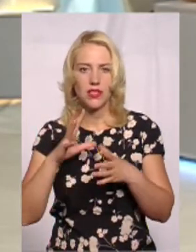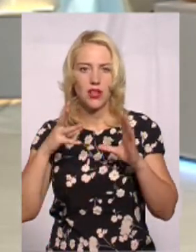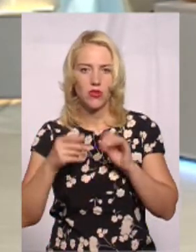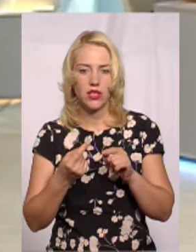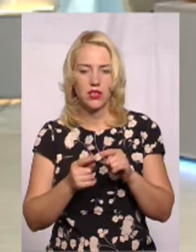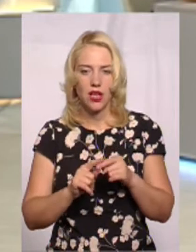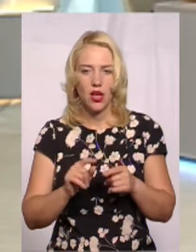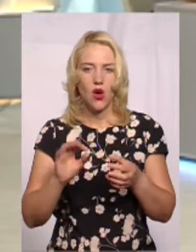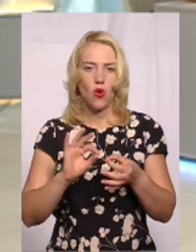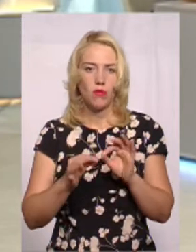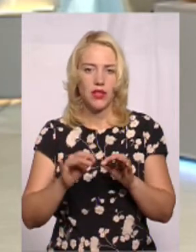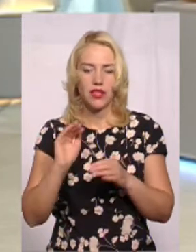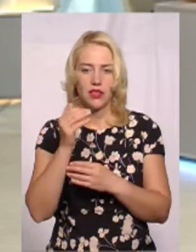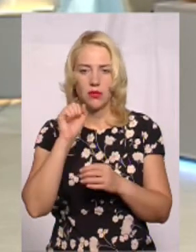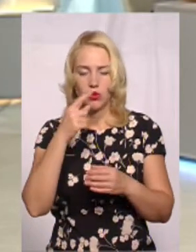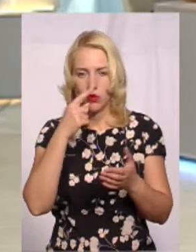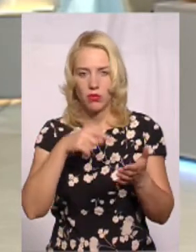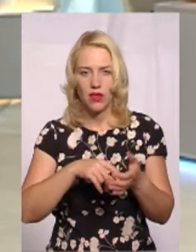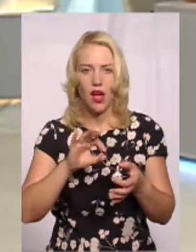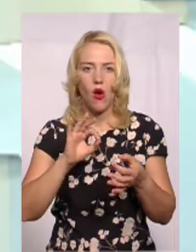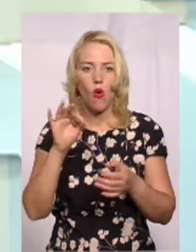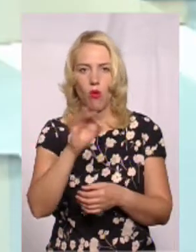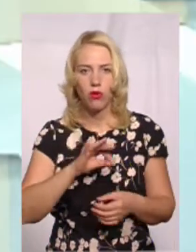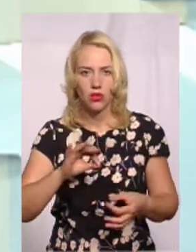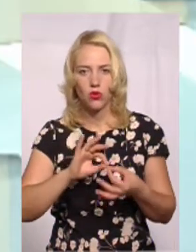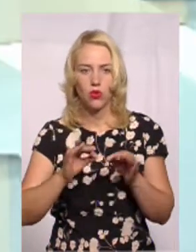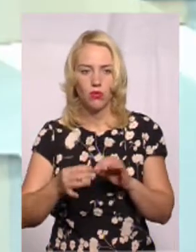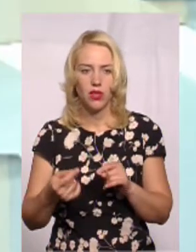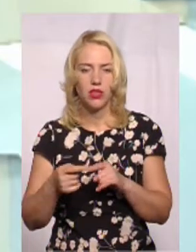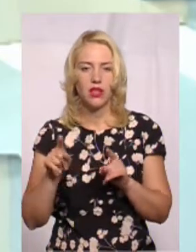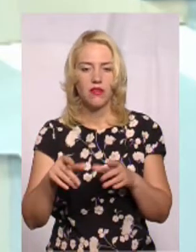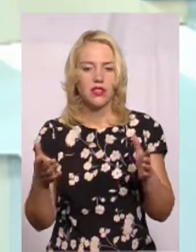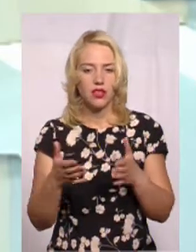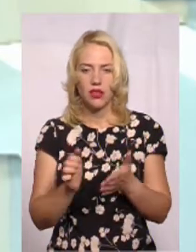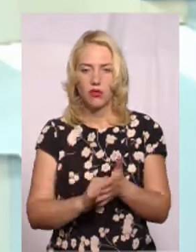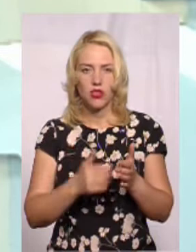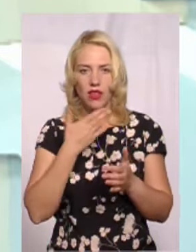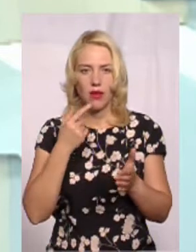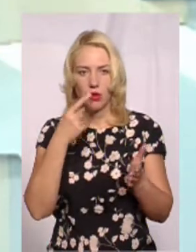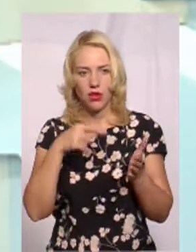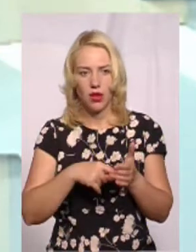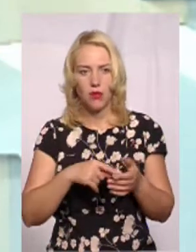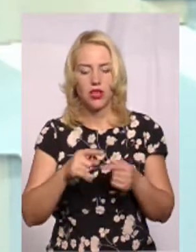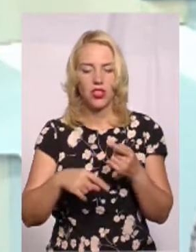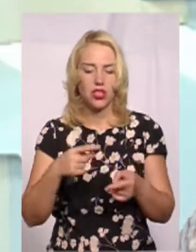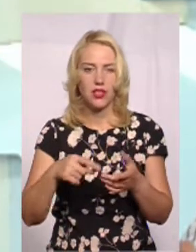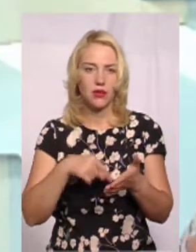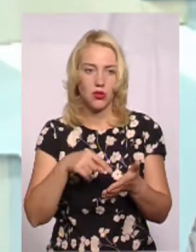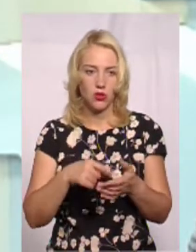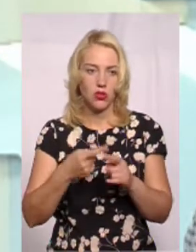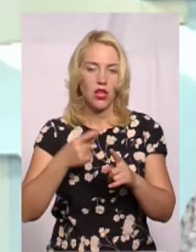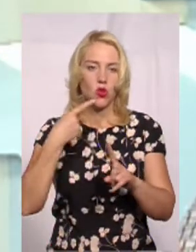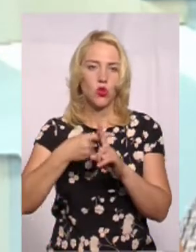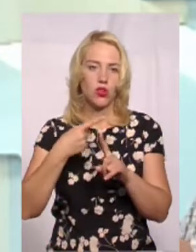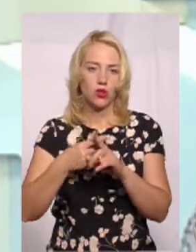олімпіади теж дитина може потрапити на обласну олімпіаду, навіть якщо вона, скажімо, з якихось причин не потрапила через свою міську. Тобто, як додатковий